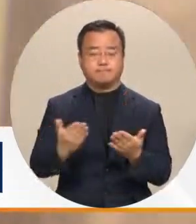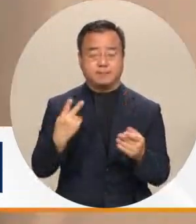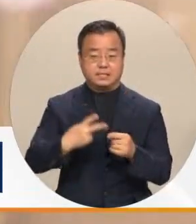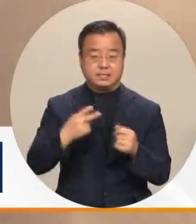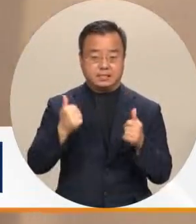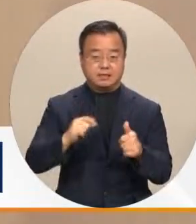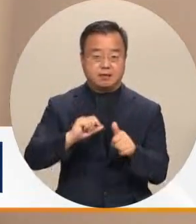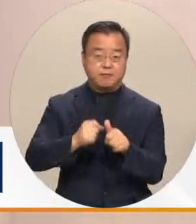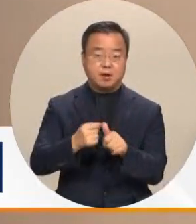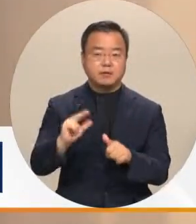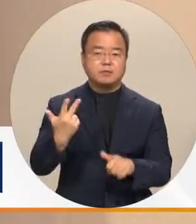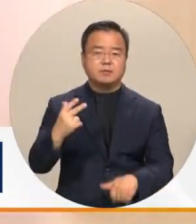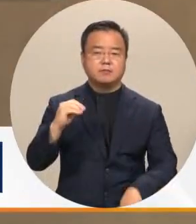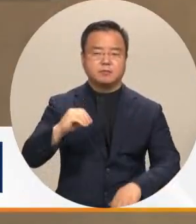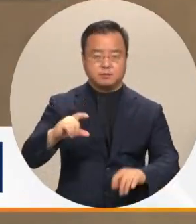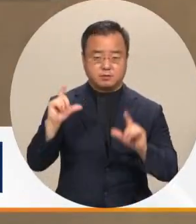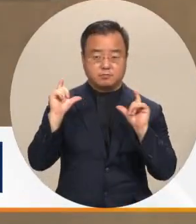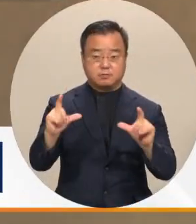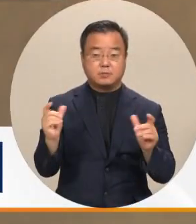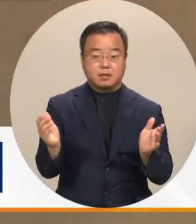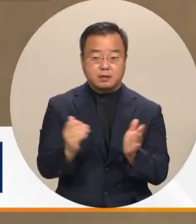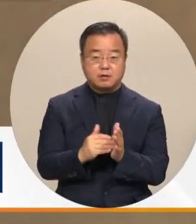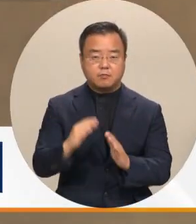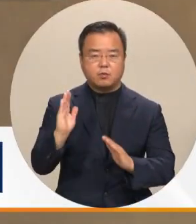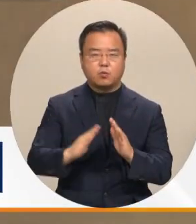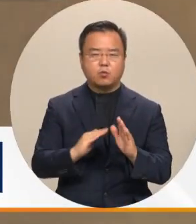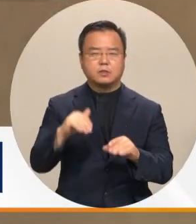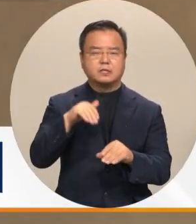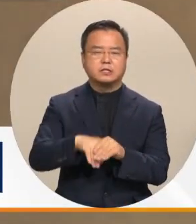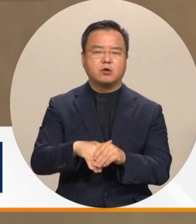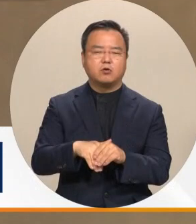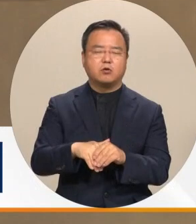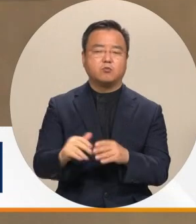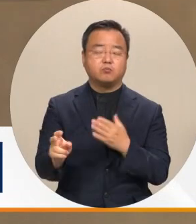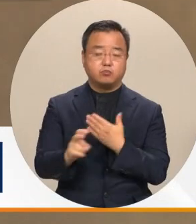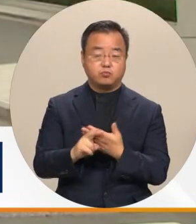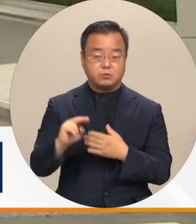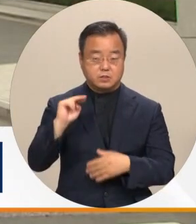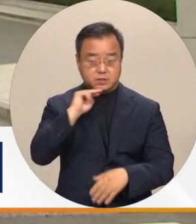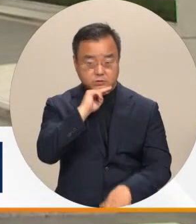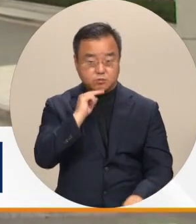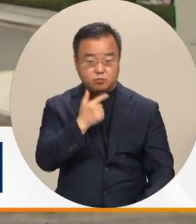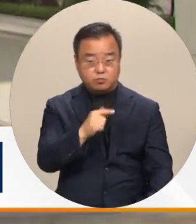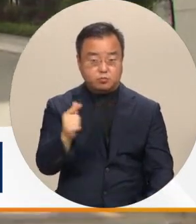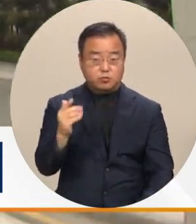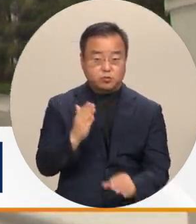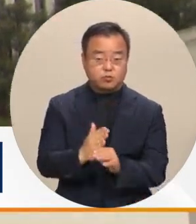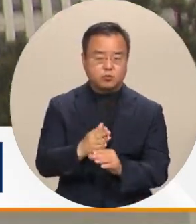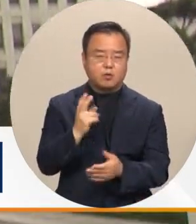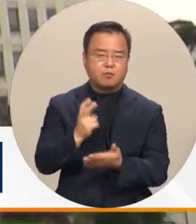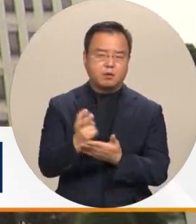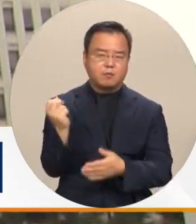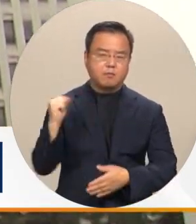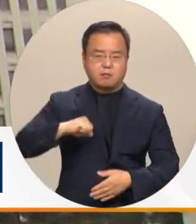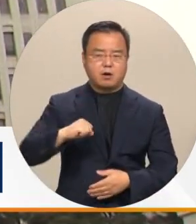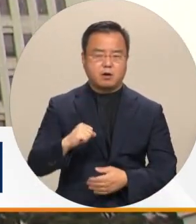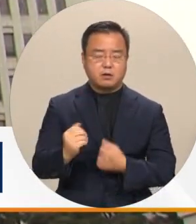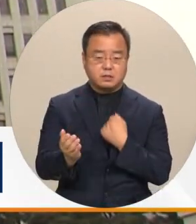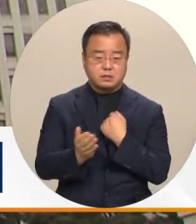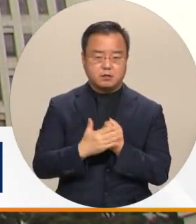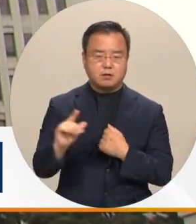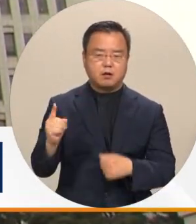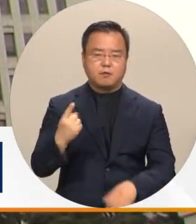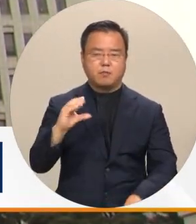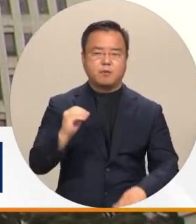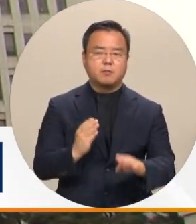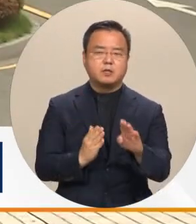700만 원형을 받았습니다 공직 선거법 위반에 해당되는 의혹들 있데이 법을 어겨 벌금 100만 원 이상의 형을